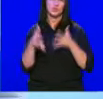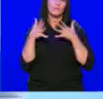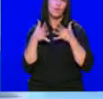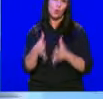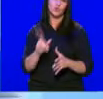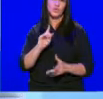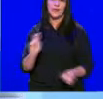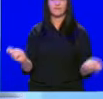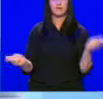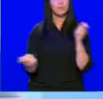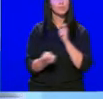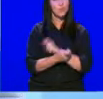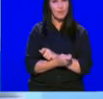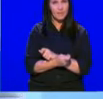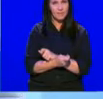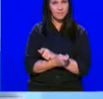променим.